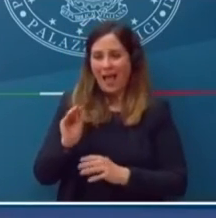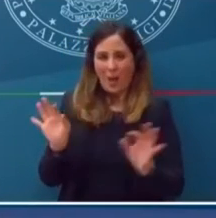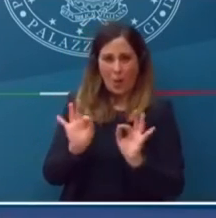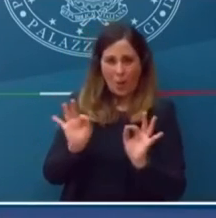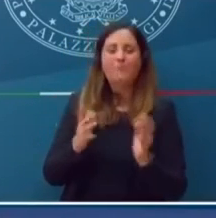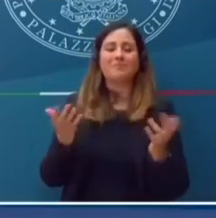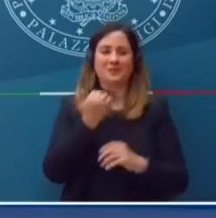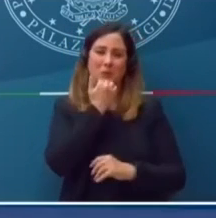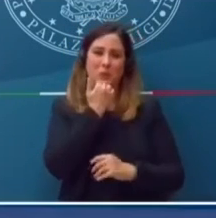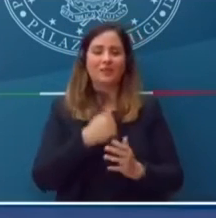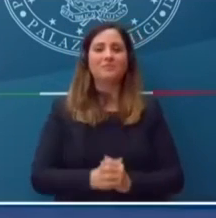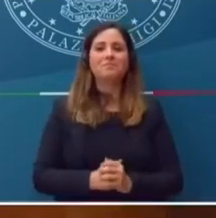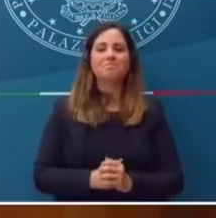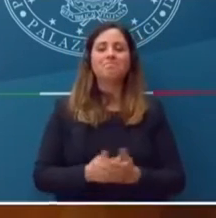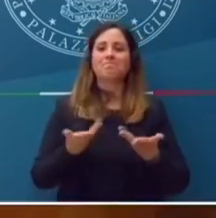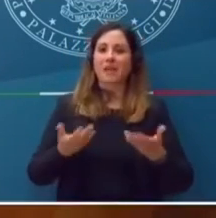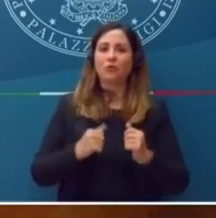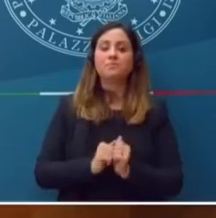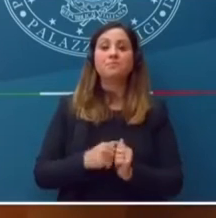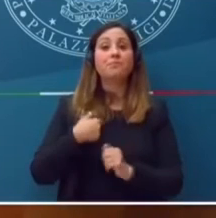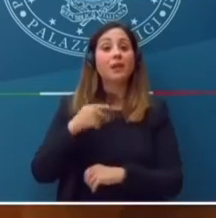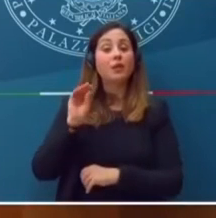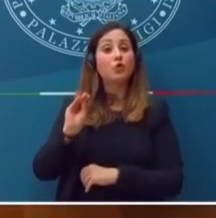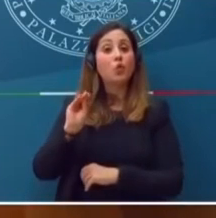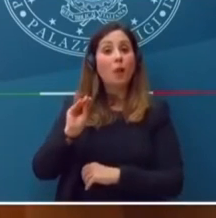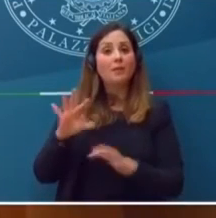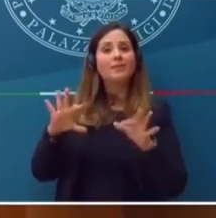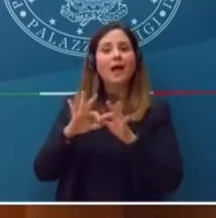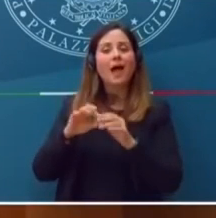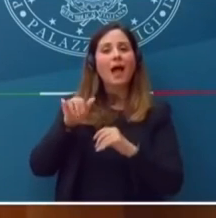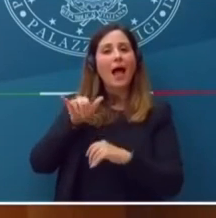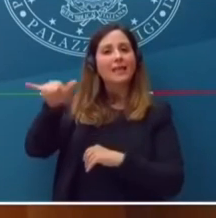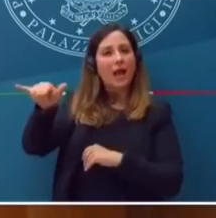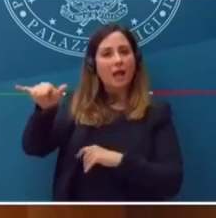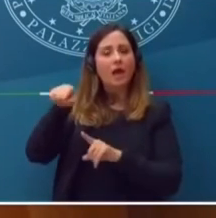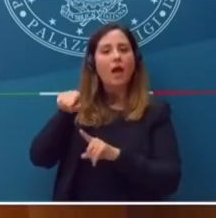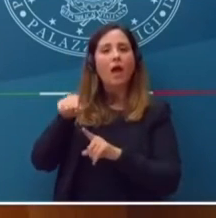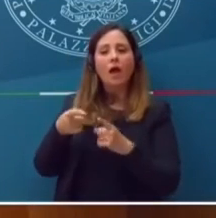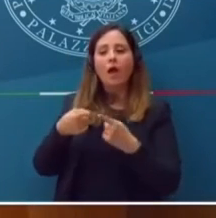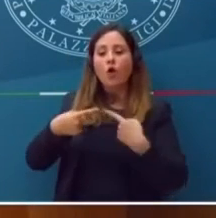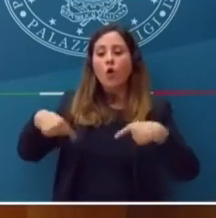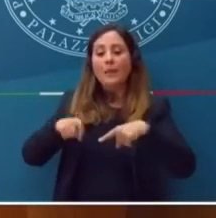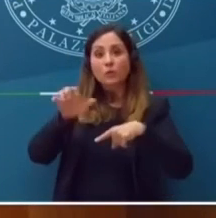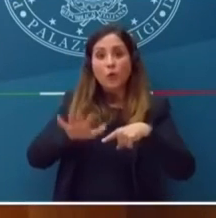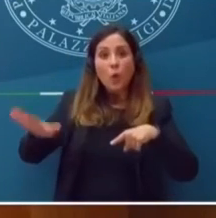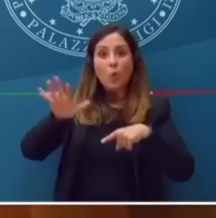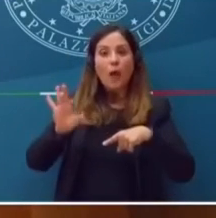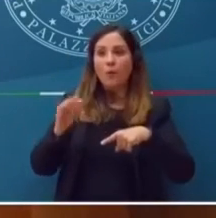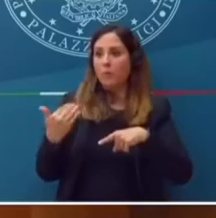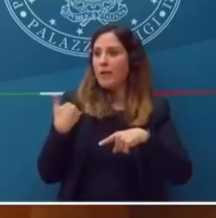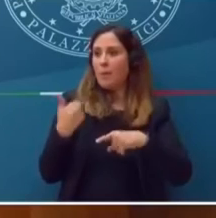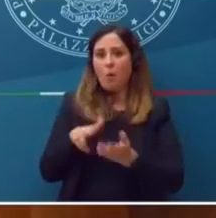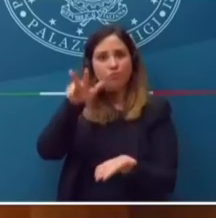Scusate. Eccoci. Una domanda su Alitalia. La Commissione europea ha recentemente approvato gli aiuti per Air